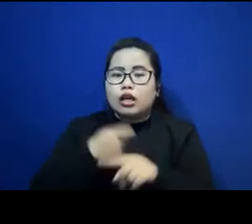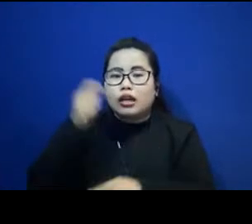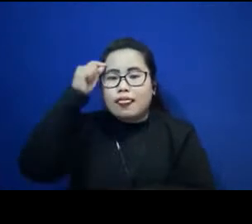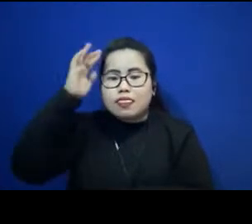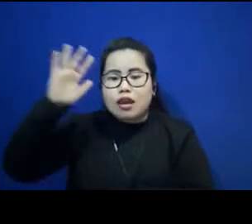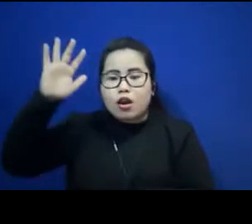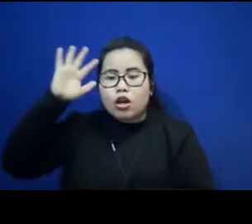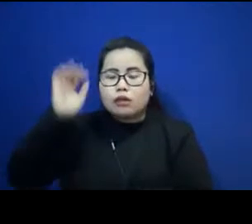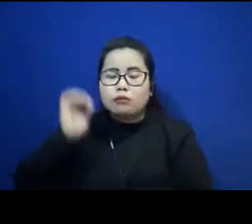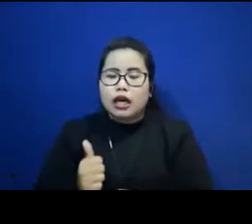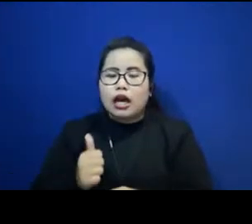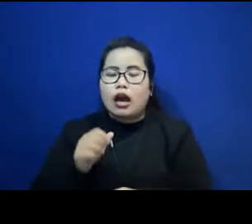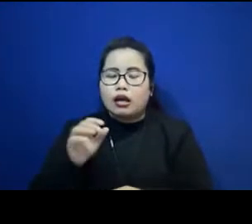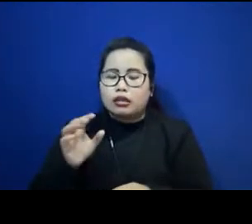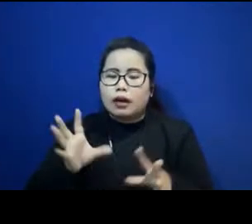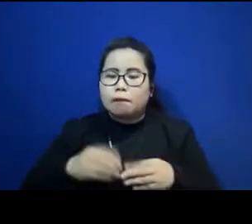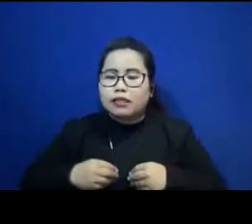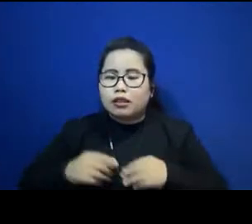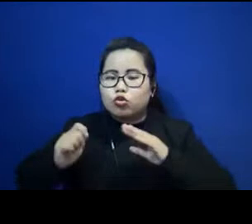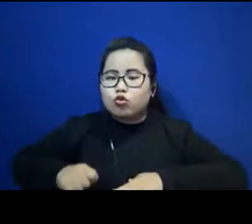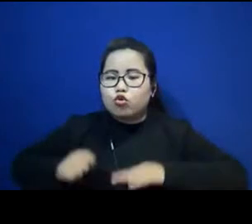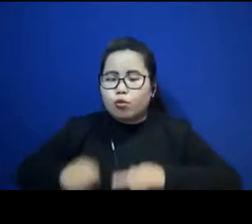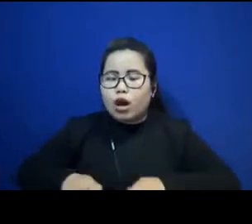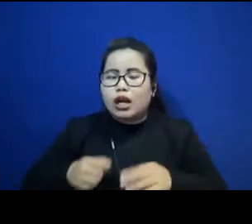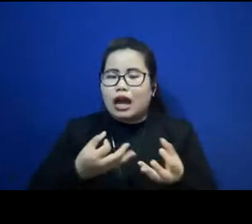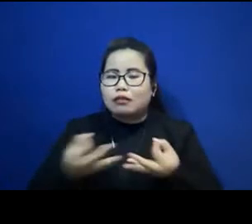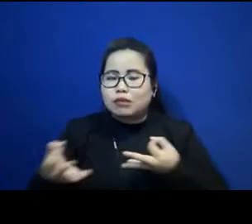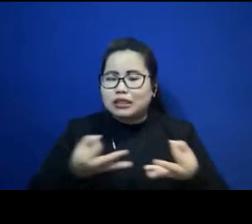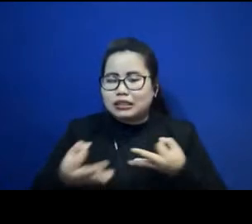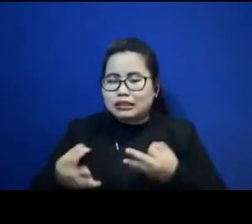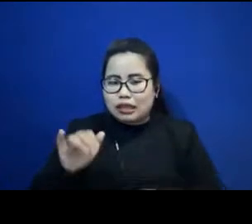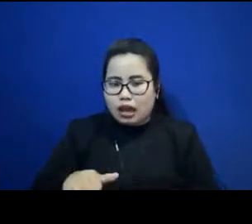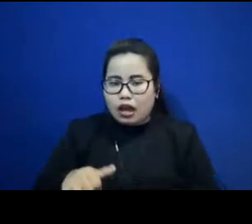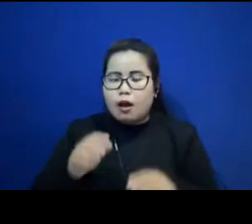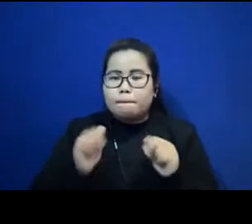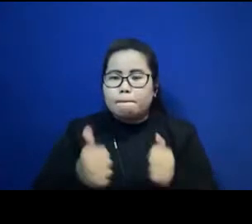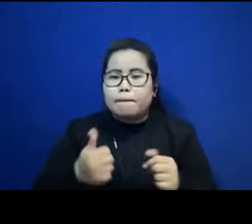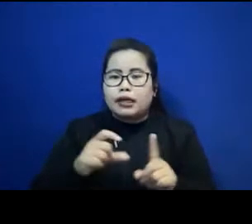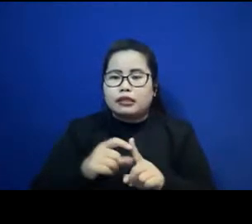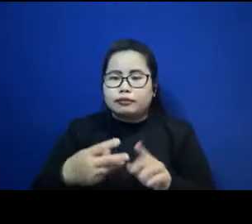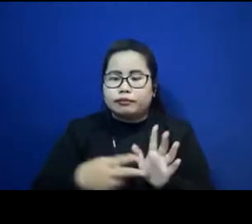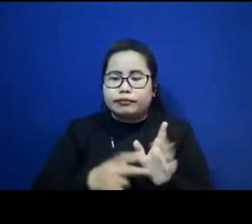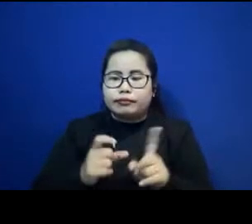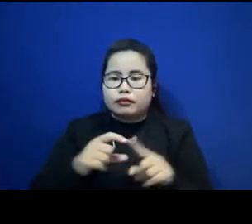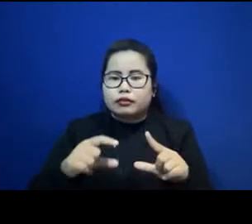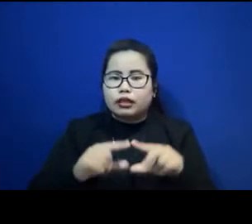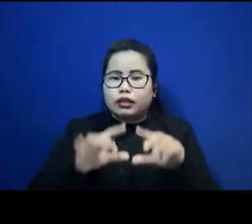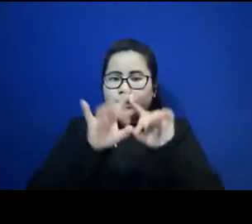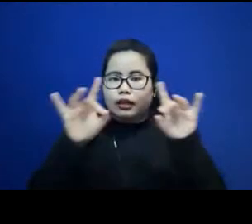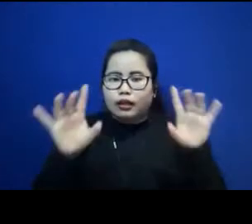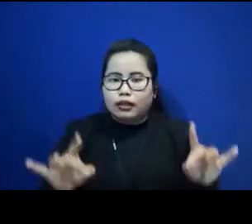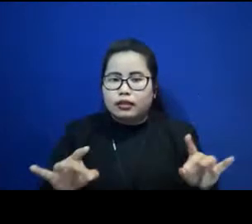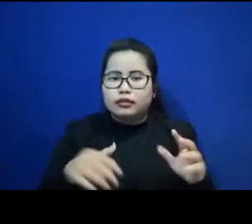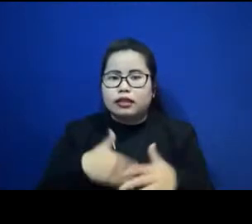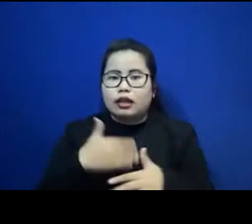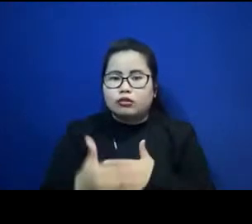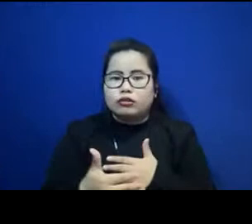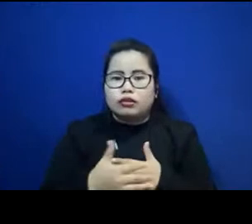bisa dikenakan sanksi yang sifatnya Hai administratif gitu baik benda dengan lain sebagainya kemudian